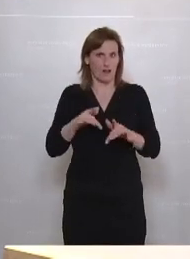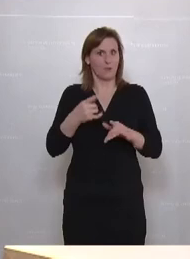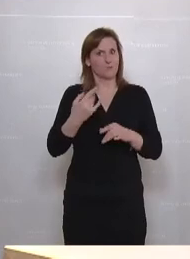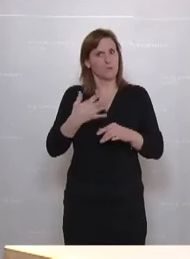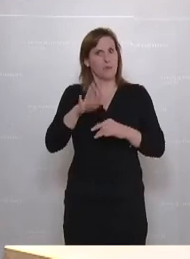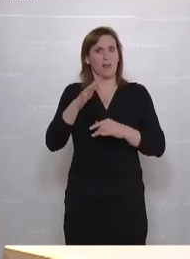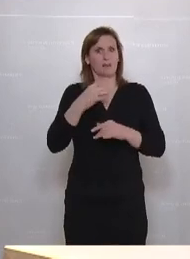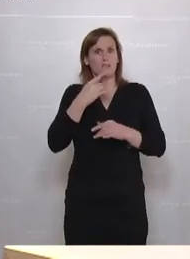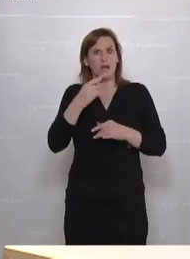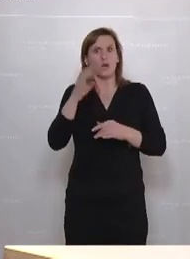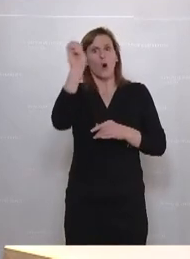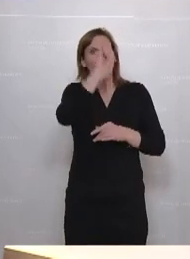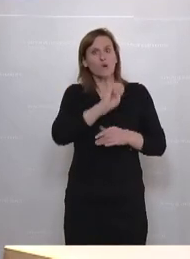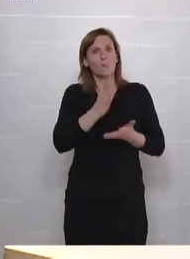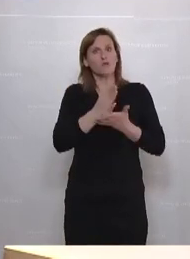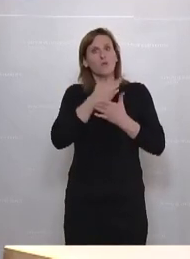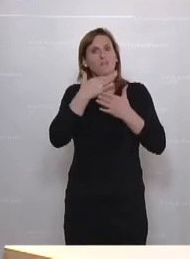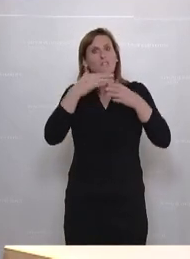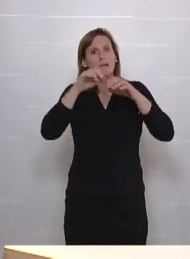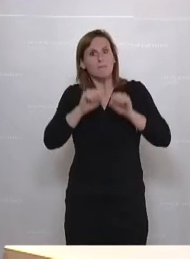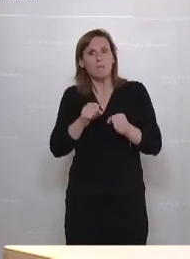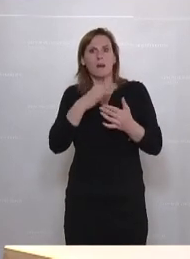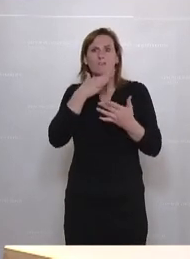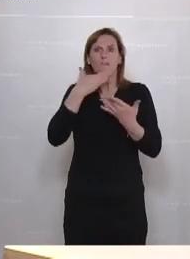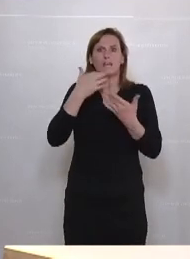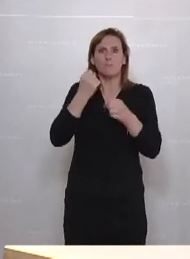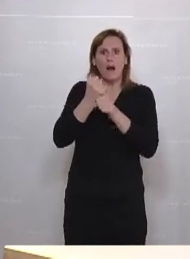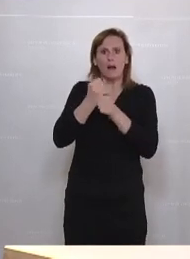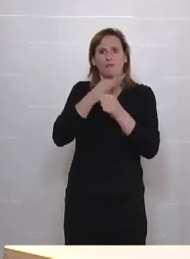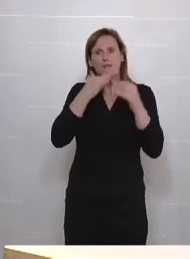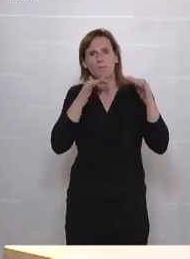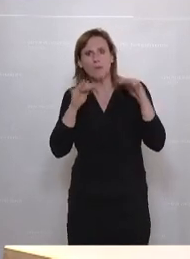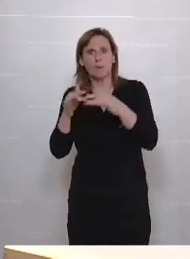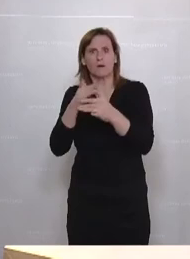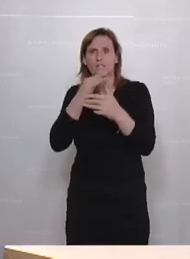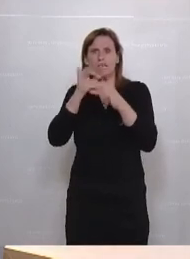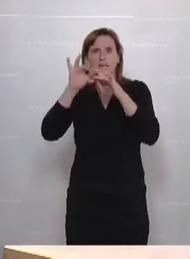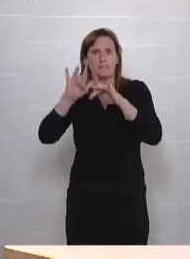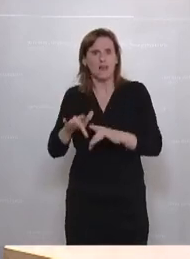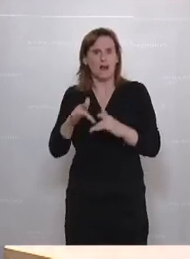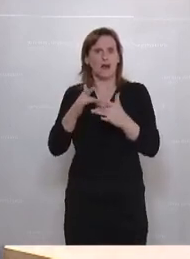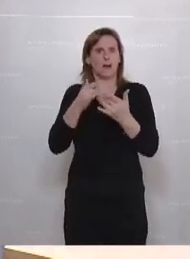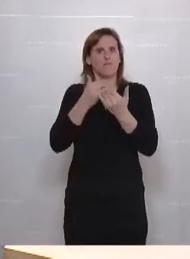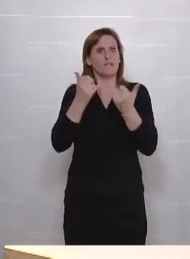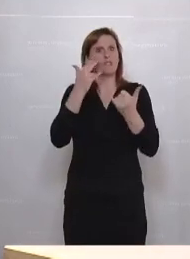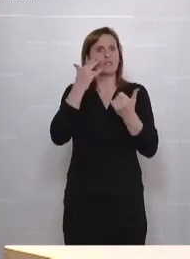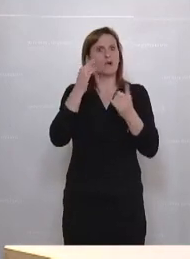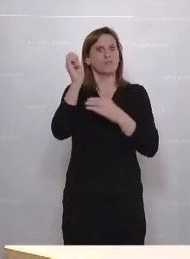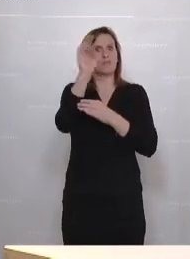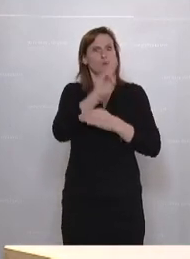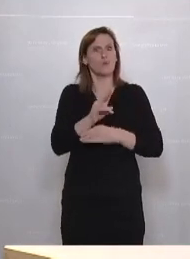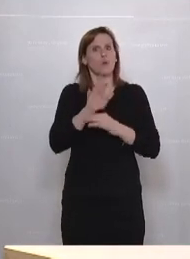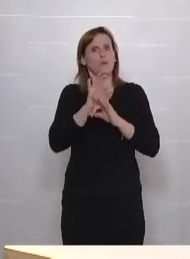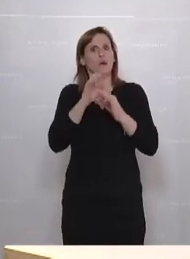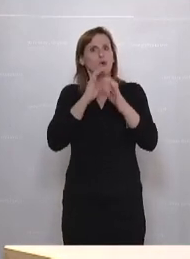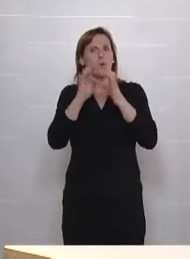zu sagen, dass Europa ja so viel macht schon dort, es kommt nur überhaupt nicht an, also die Kommunikationspolitik der EU, wie kann die besser werden, dass die Leute dort verstehen,